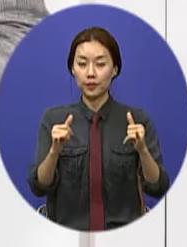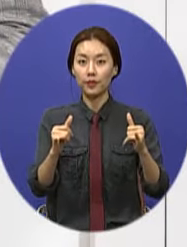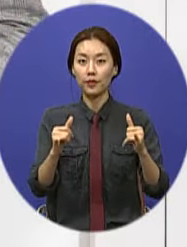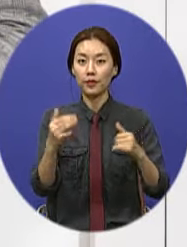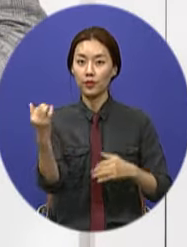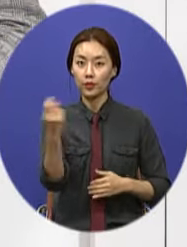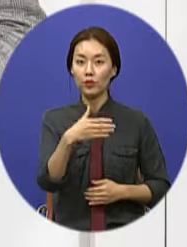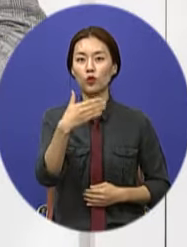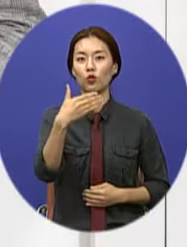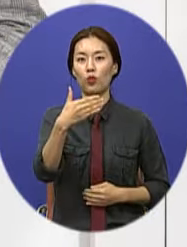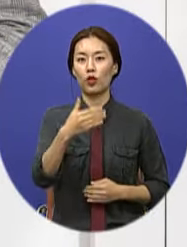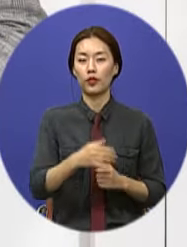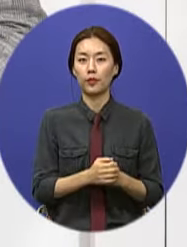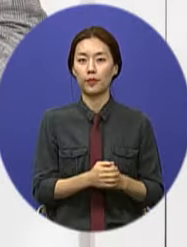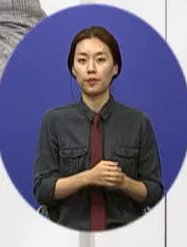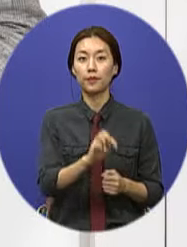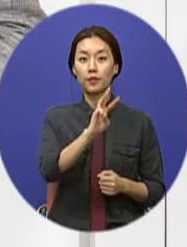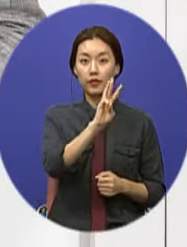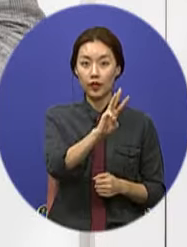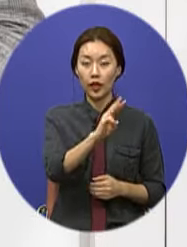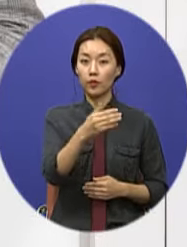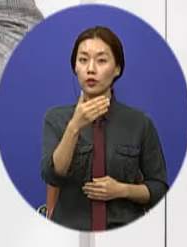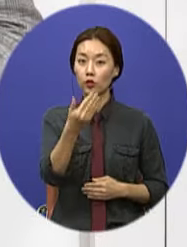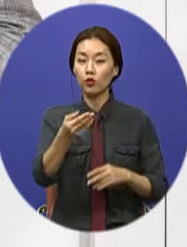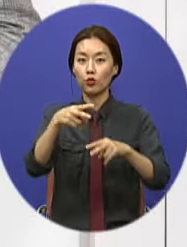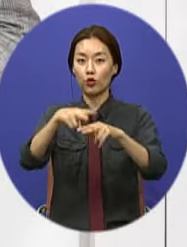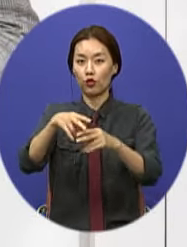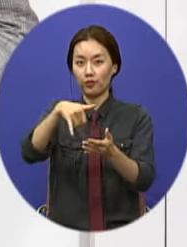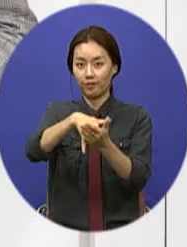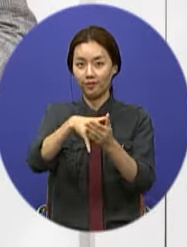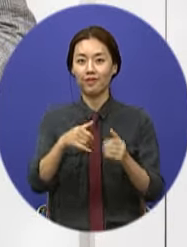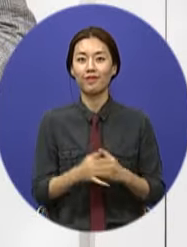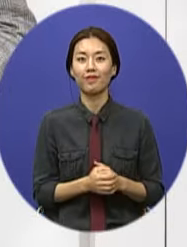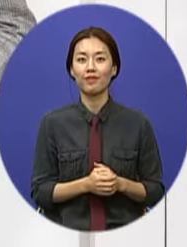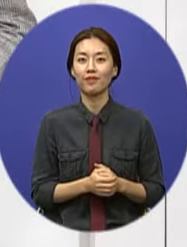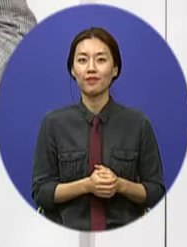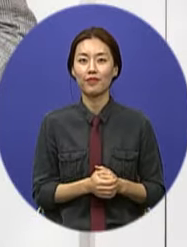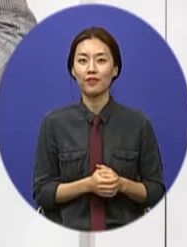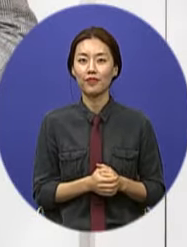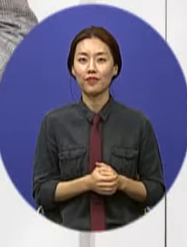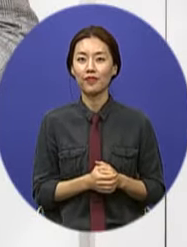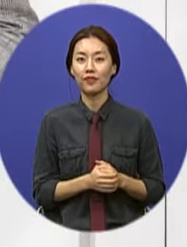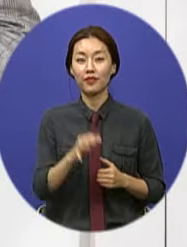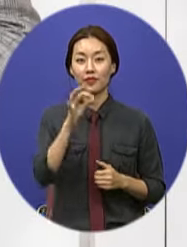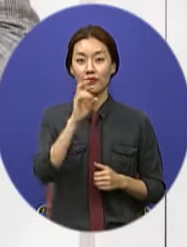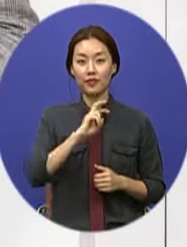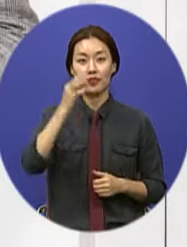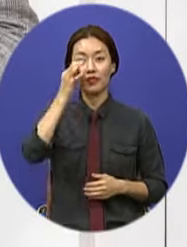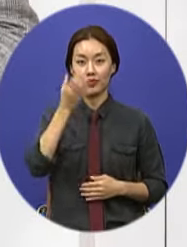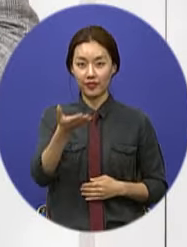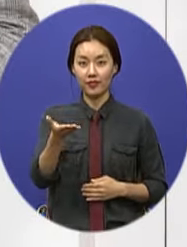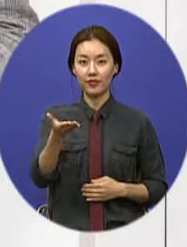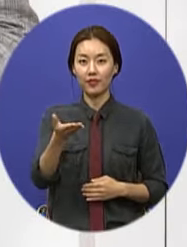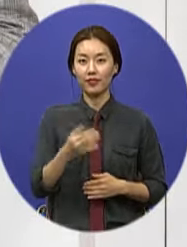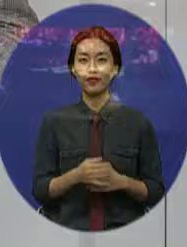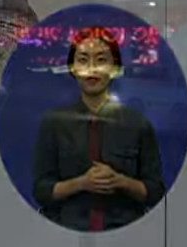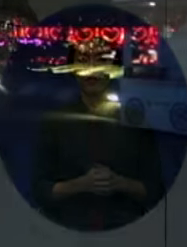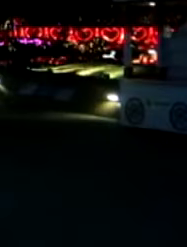김광영님이 9번, 3번 누르고 9번 누르고 우물정자를 누르시면 되겠습니다. 그렇습니다. 음악